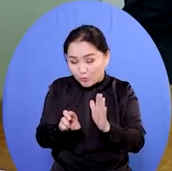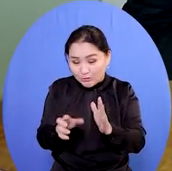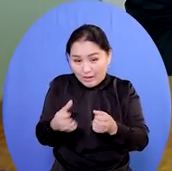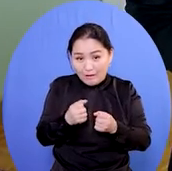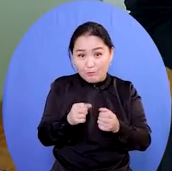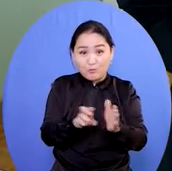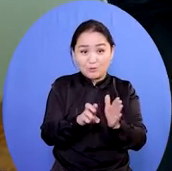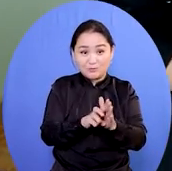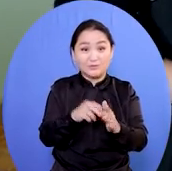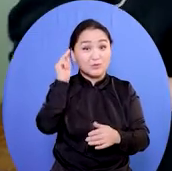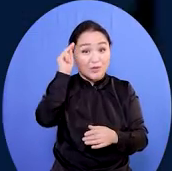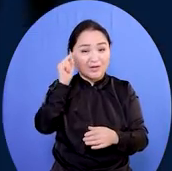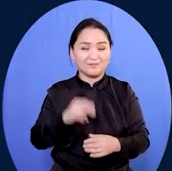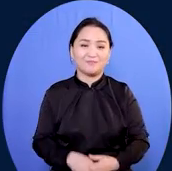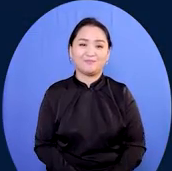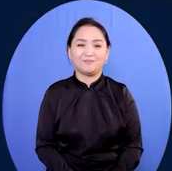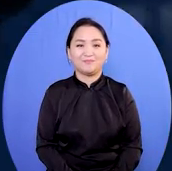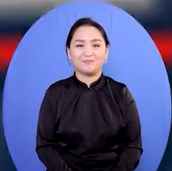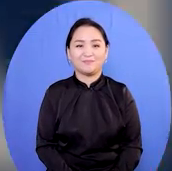сураараа л гэж хэлмээр энэ да. За та бүхэн баярлалаа.